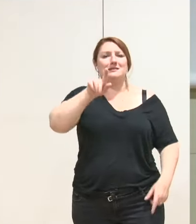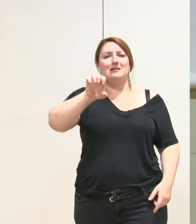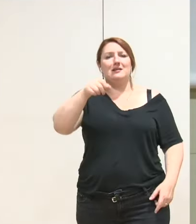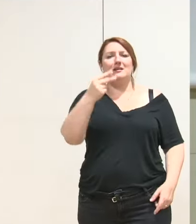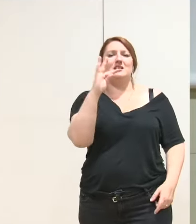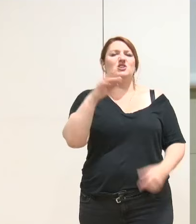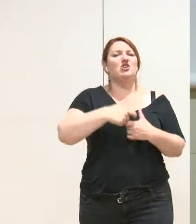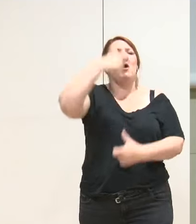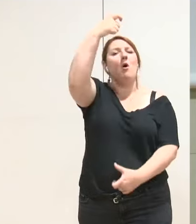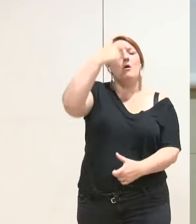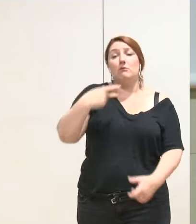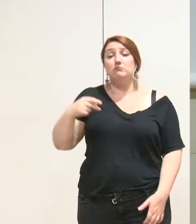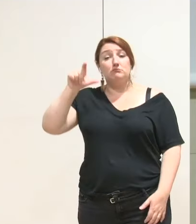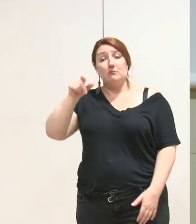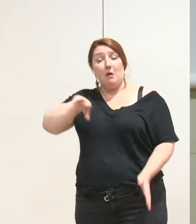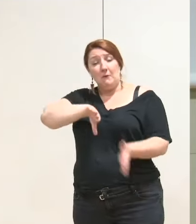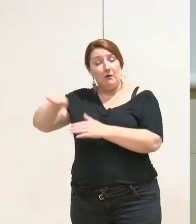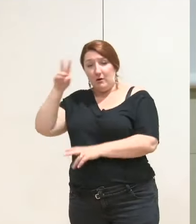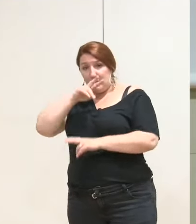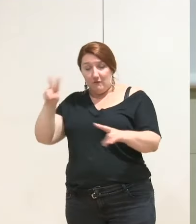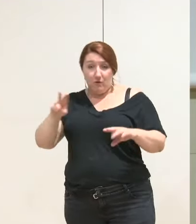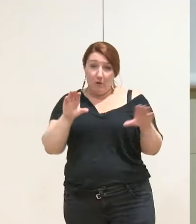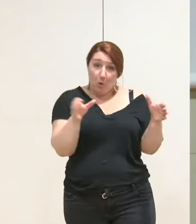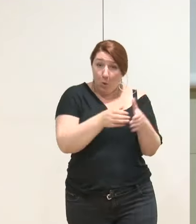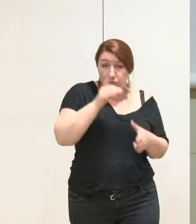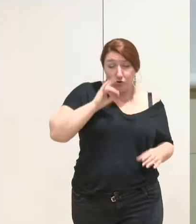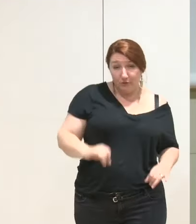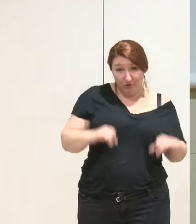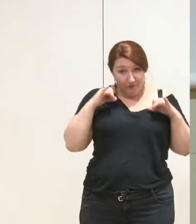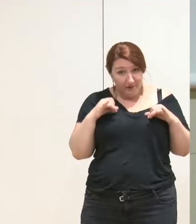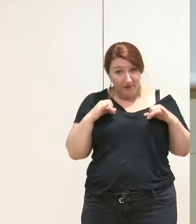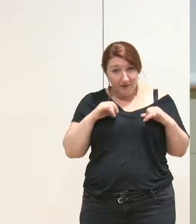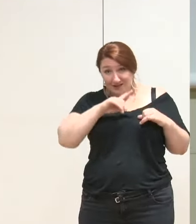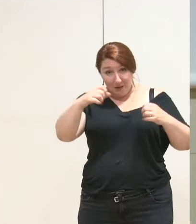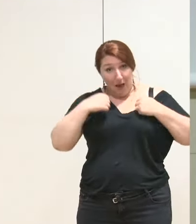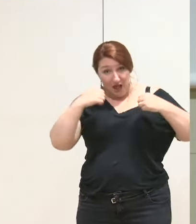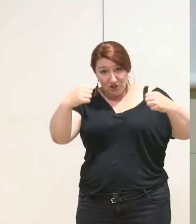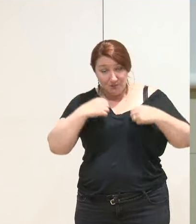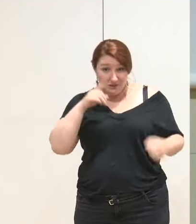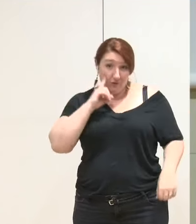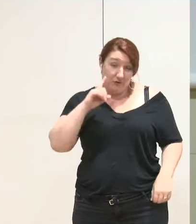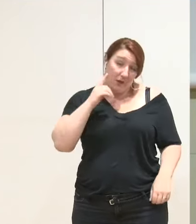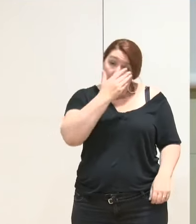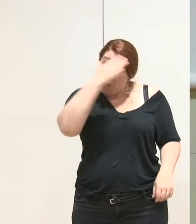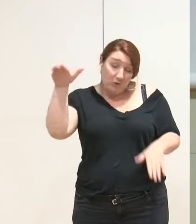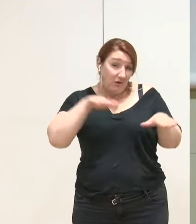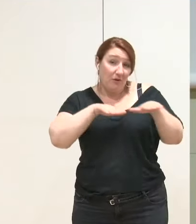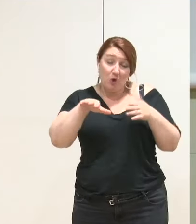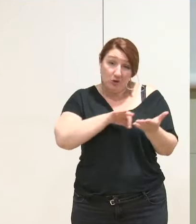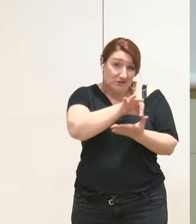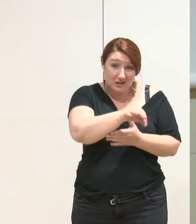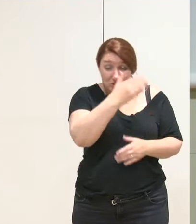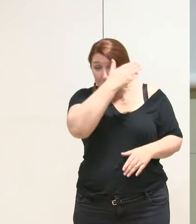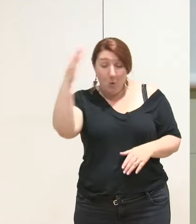plap confronté à une situation d'un groupe de toutes jeunes fille et ben c'est pas de la gymnastique au féminin qu'on a fait on est passé par d'autres par